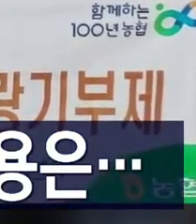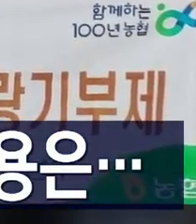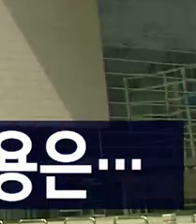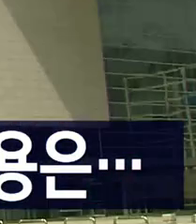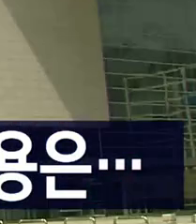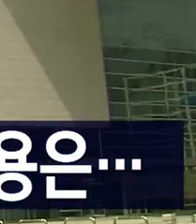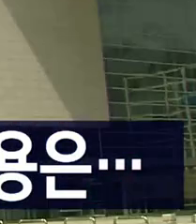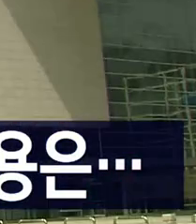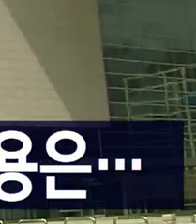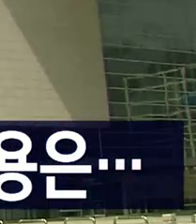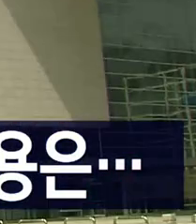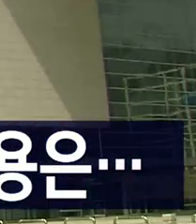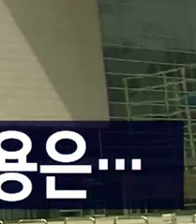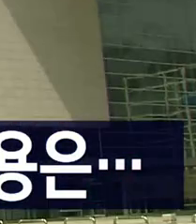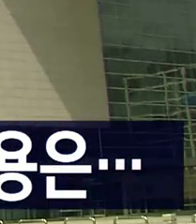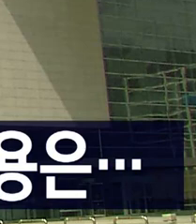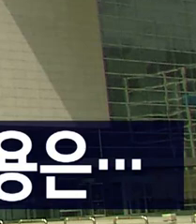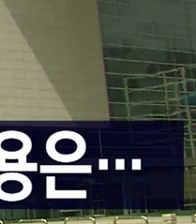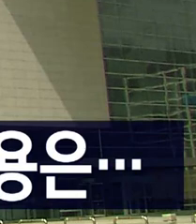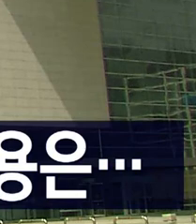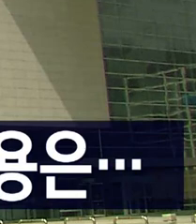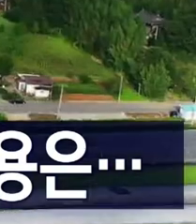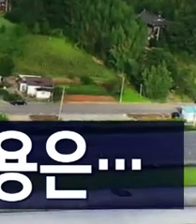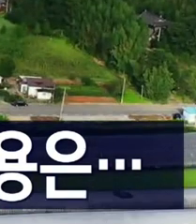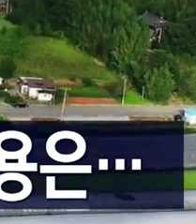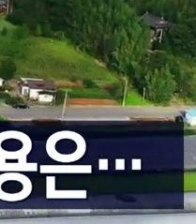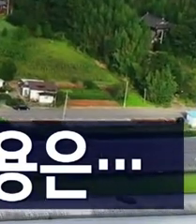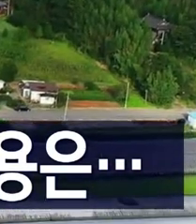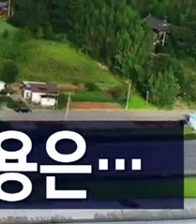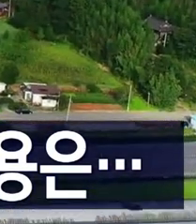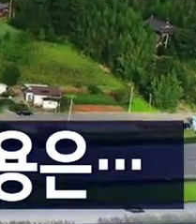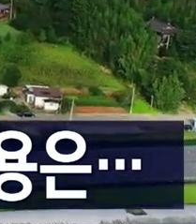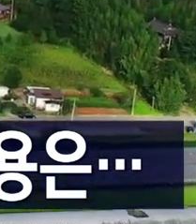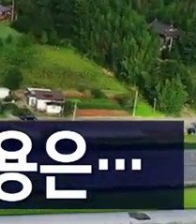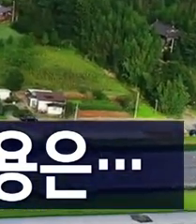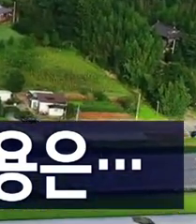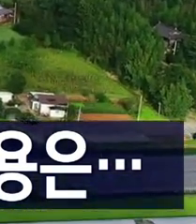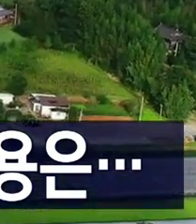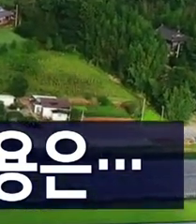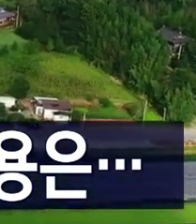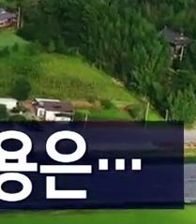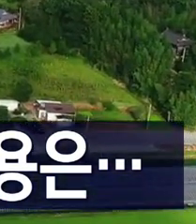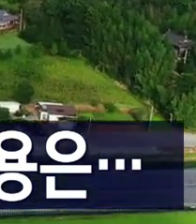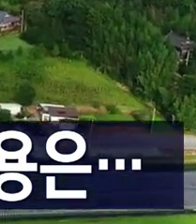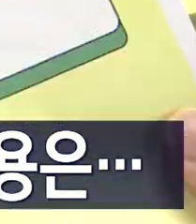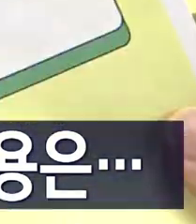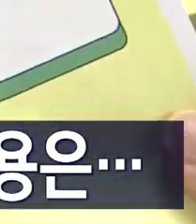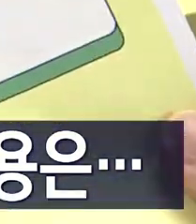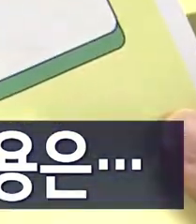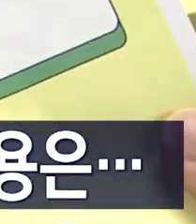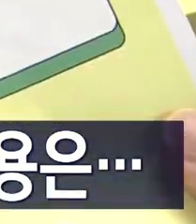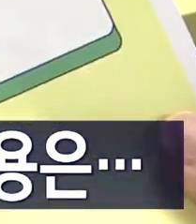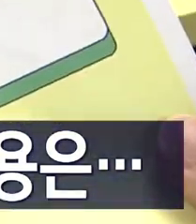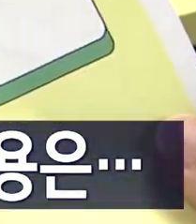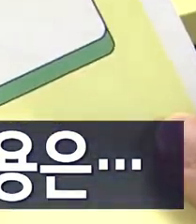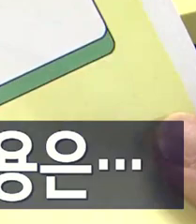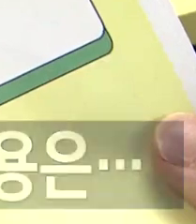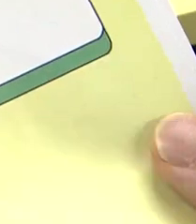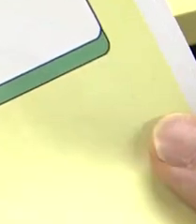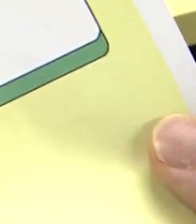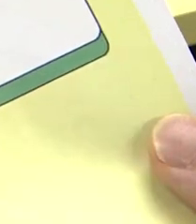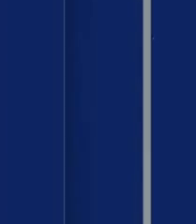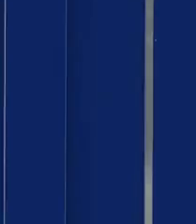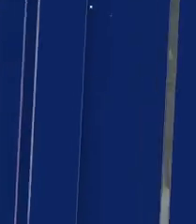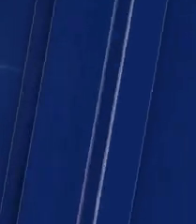고향사랑기부금은 지역 간 상생협력 사업으로 특히 농어촌에서 큰 관심과 기대를 받고 있습니다. 도입 배경과 내용을 자세히